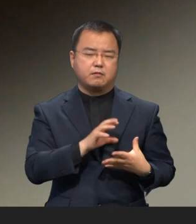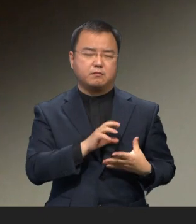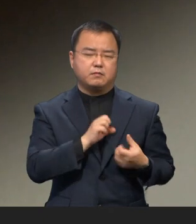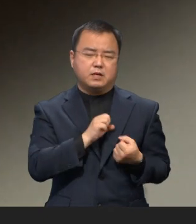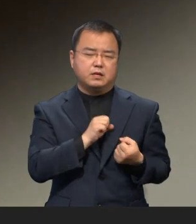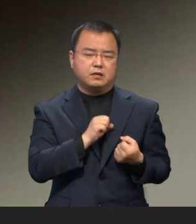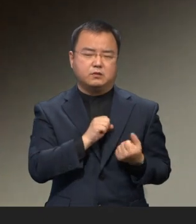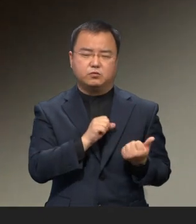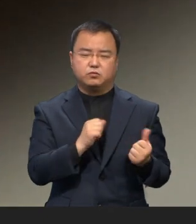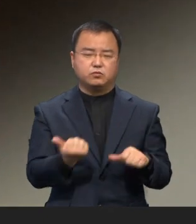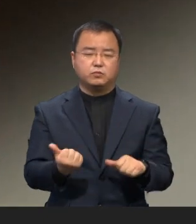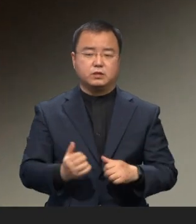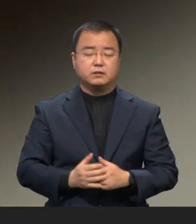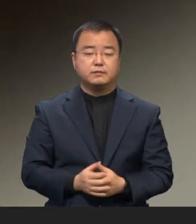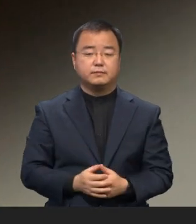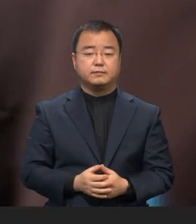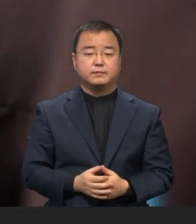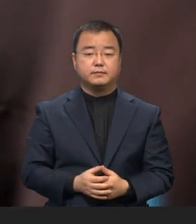숨졌습니다.